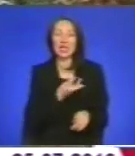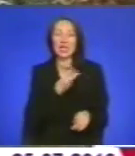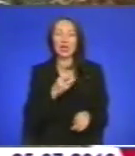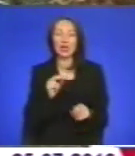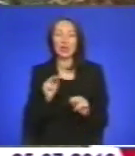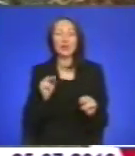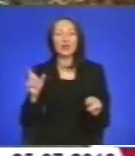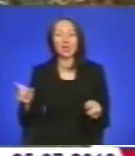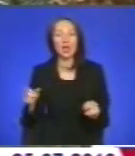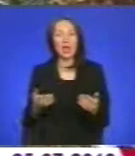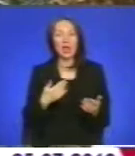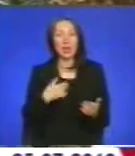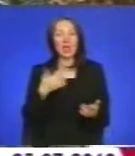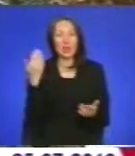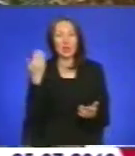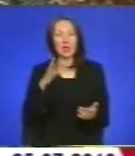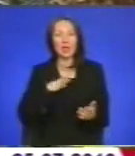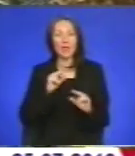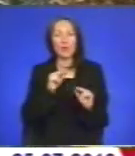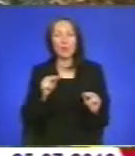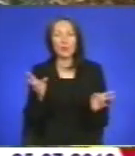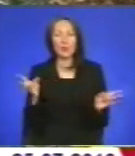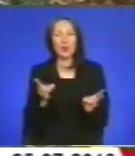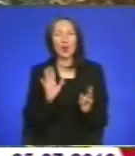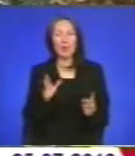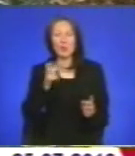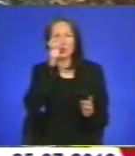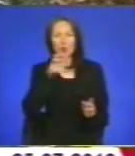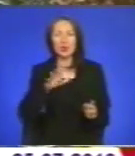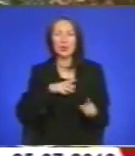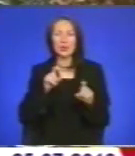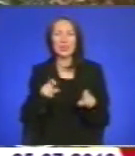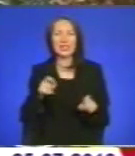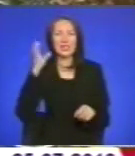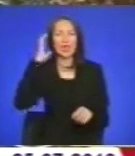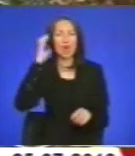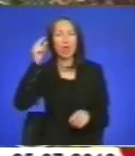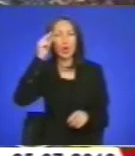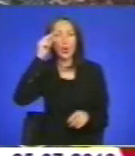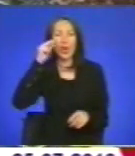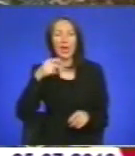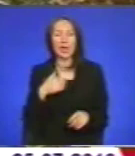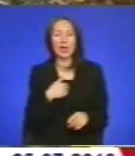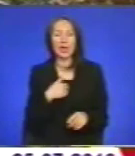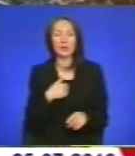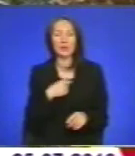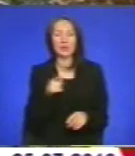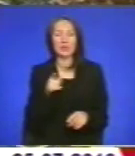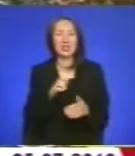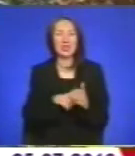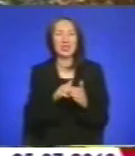учнем, що не раз нудно було сидіти, слухати ті уроки, і з тої причини